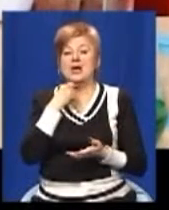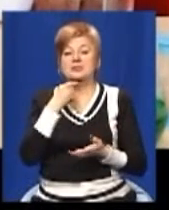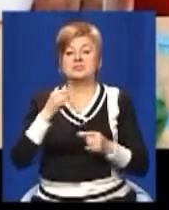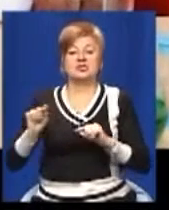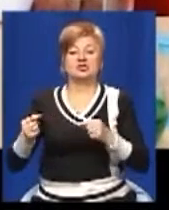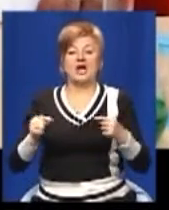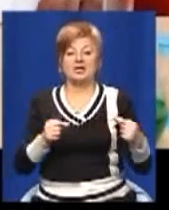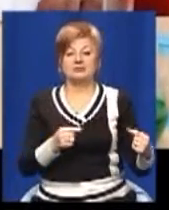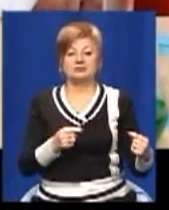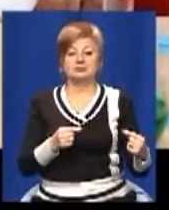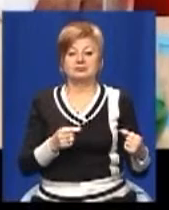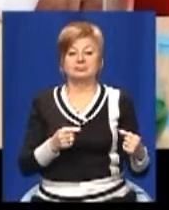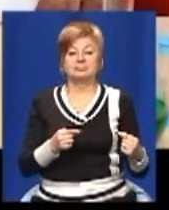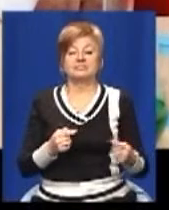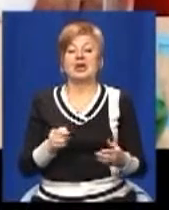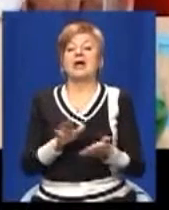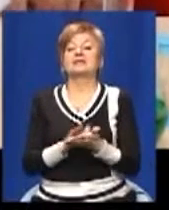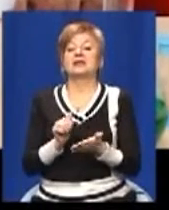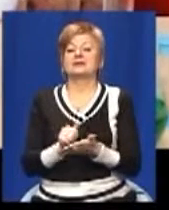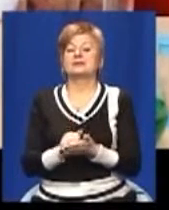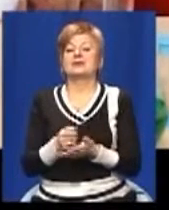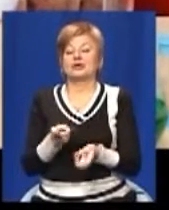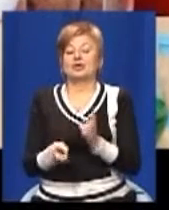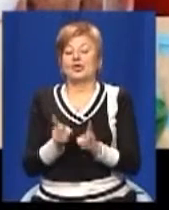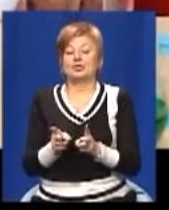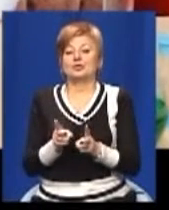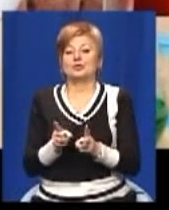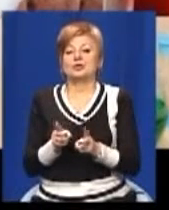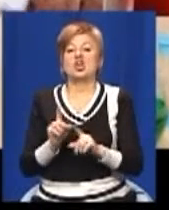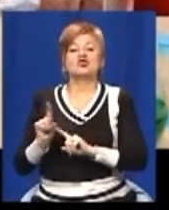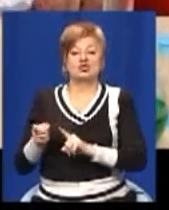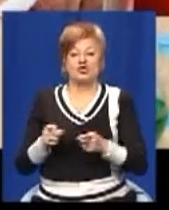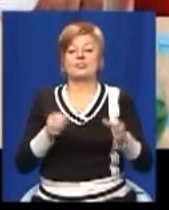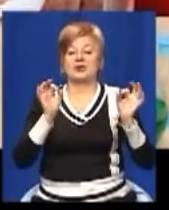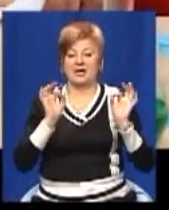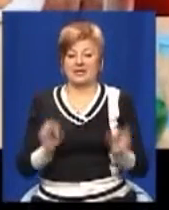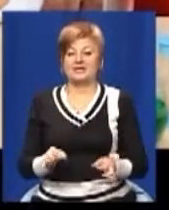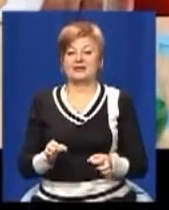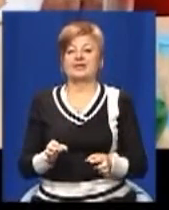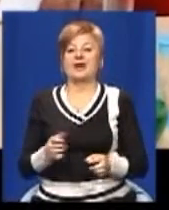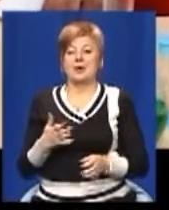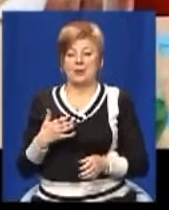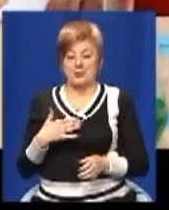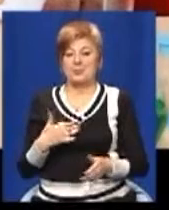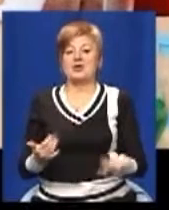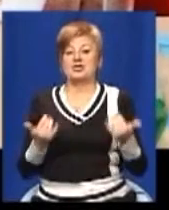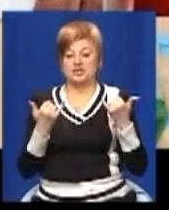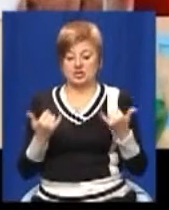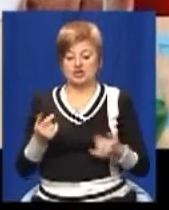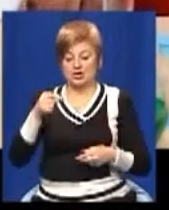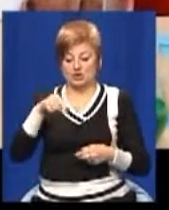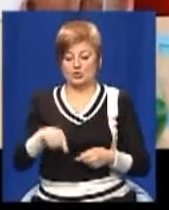смажене? А що, як воно називається, коли його готуєш на природі? Шашлик. Шашлик. Ми з вами зараз прямо ось